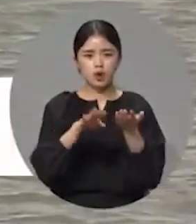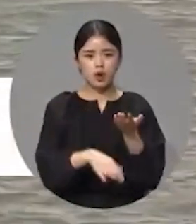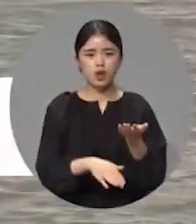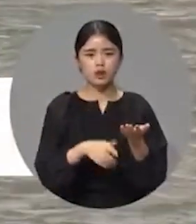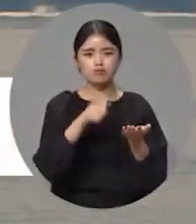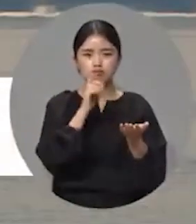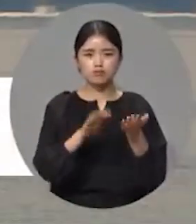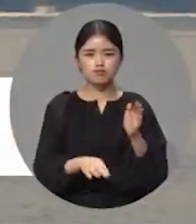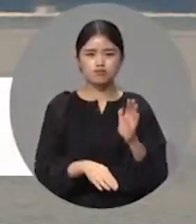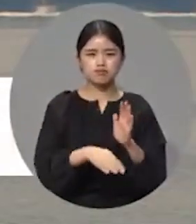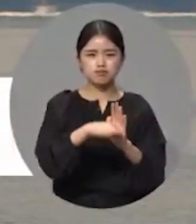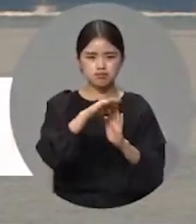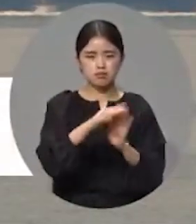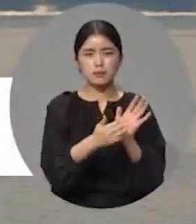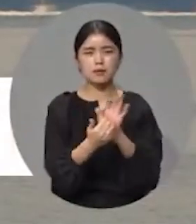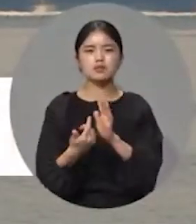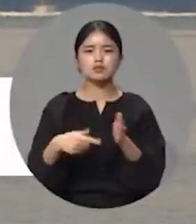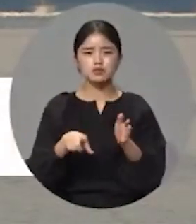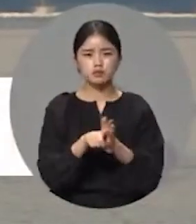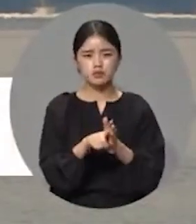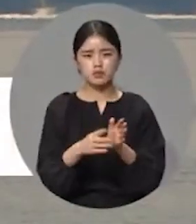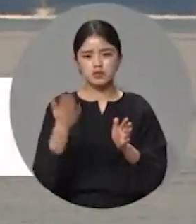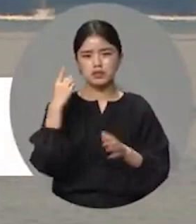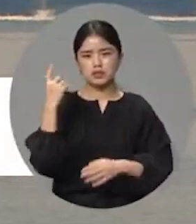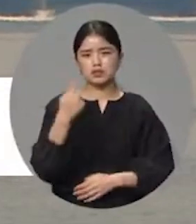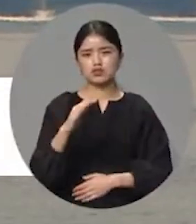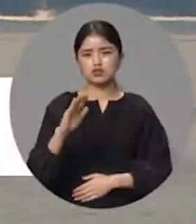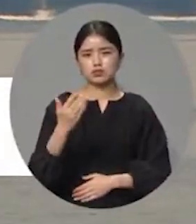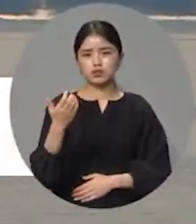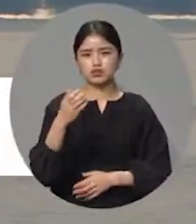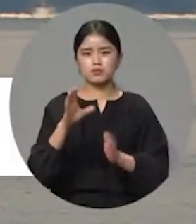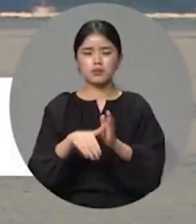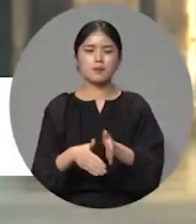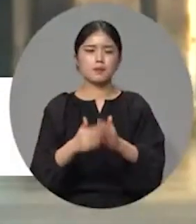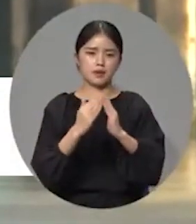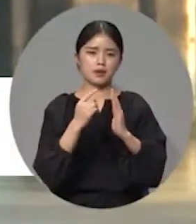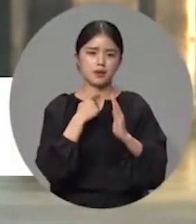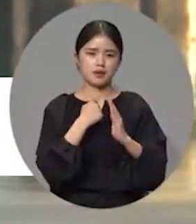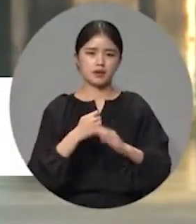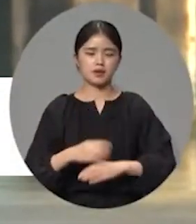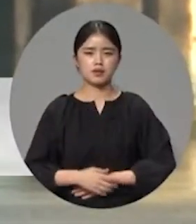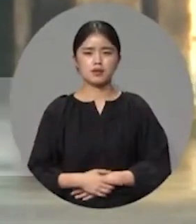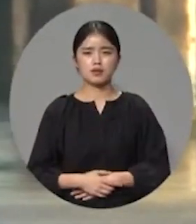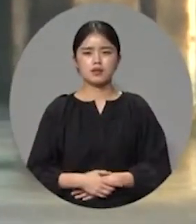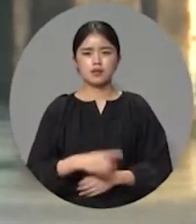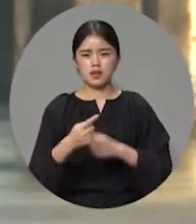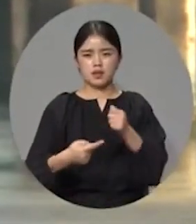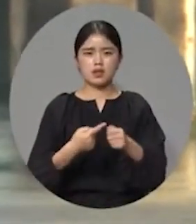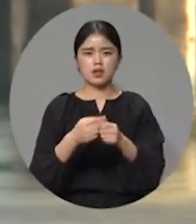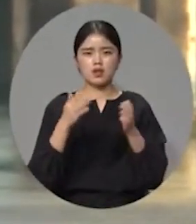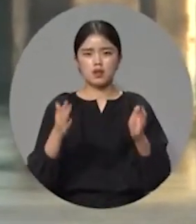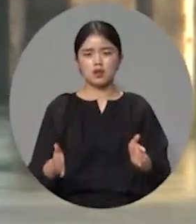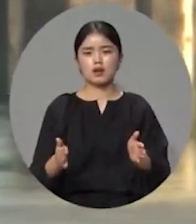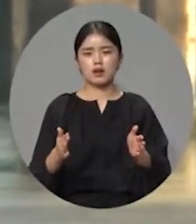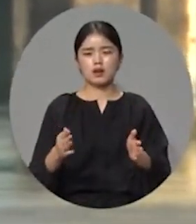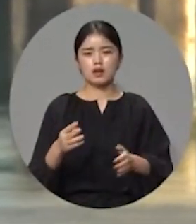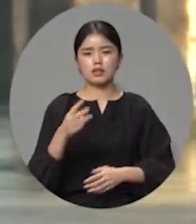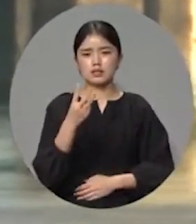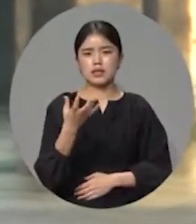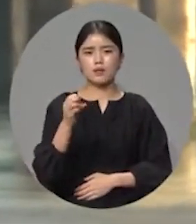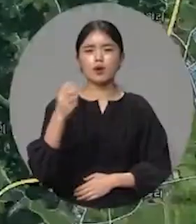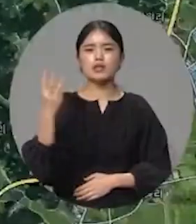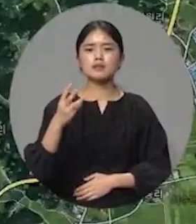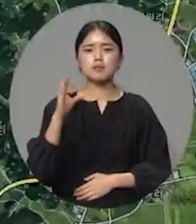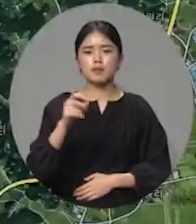조절과 염해 방지 등을 위해 지난 1990년 건설됐습니다. 연간 4억 3천만 톤의 물을